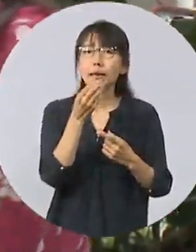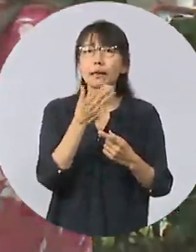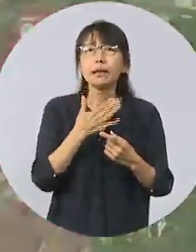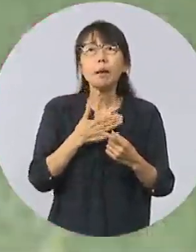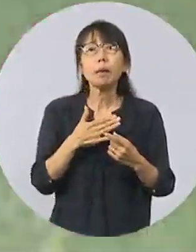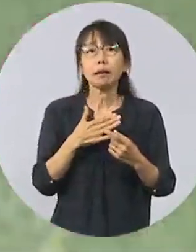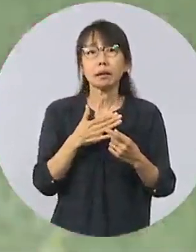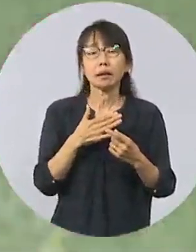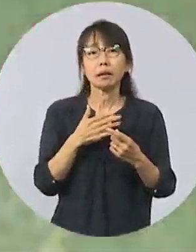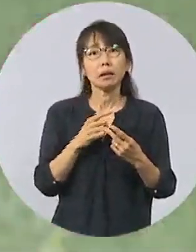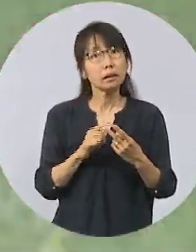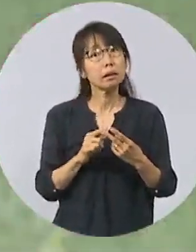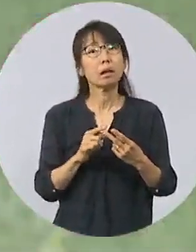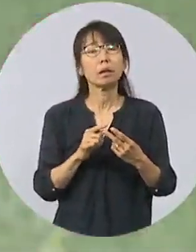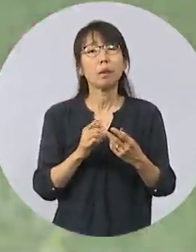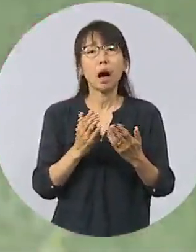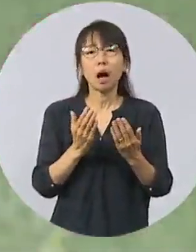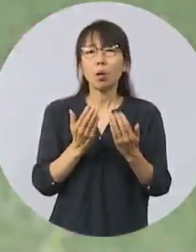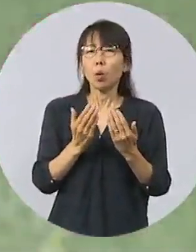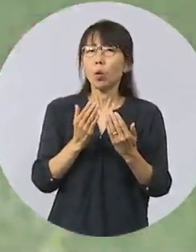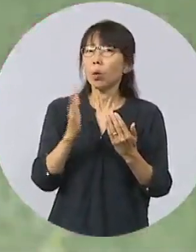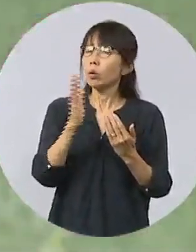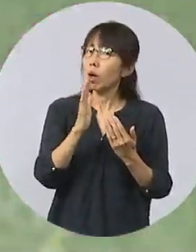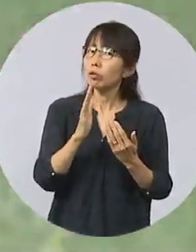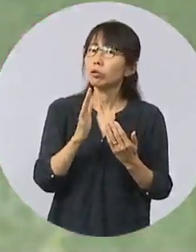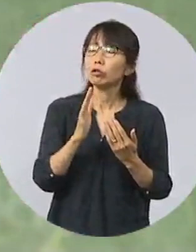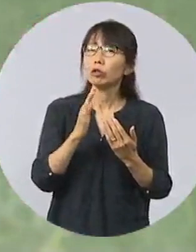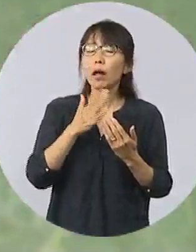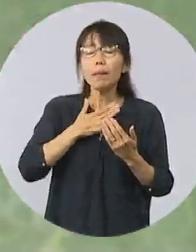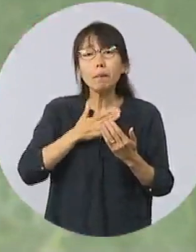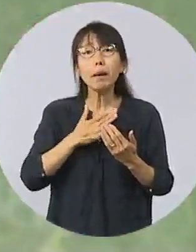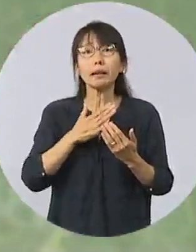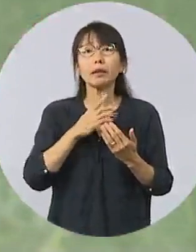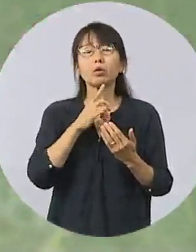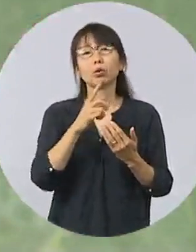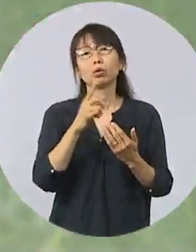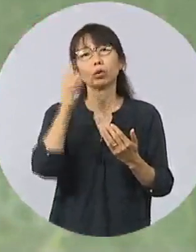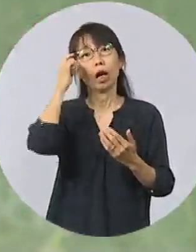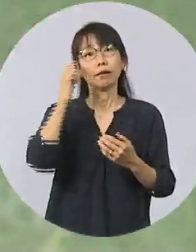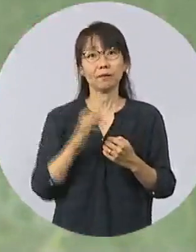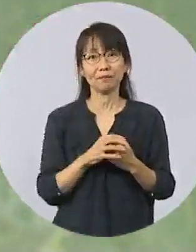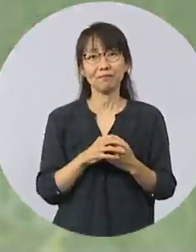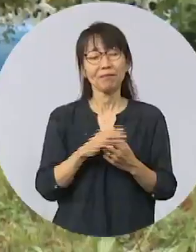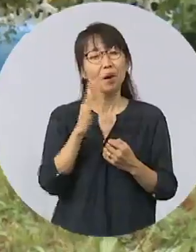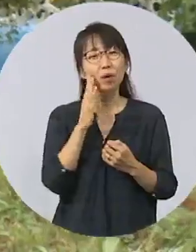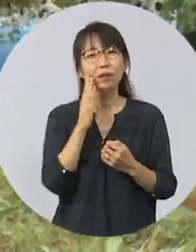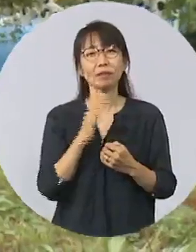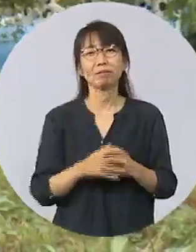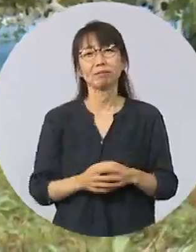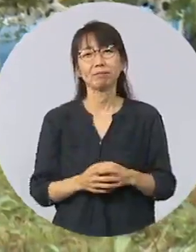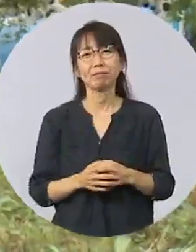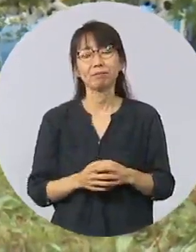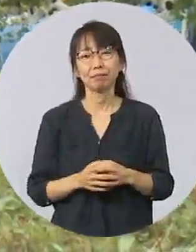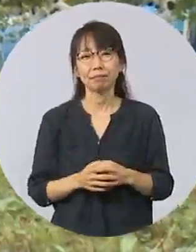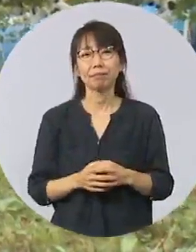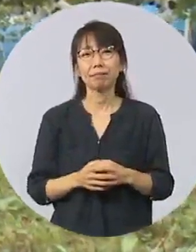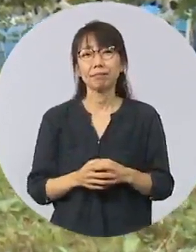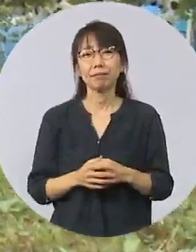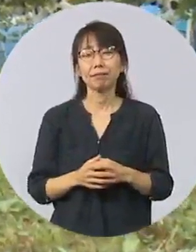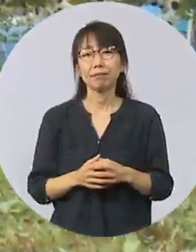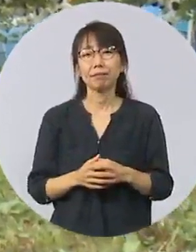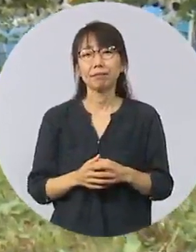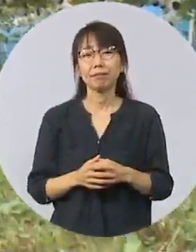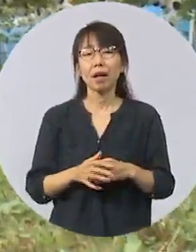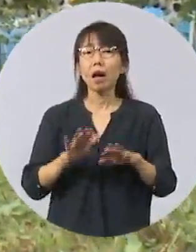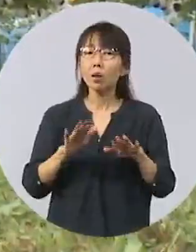ので、濃厚っていうよりはさっぱり食べられるイチジクっていう感じ、美味しいです。 今回私が取材